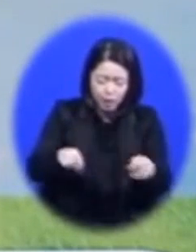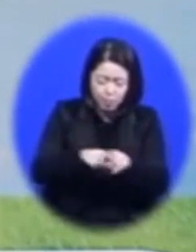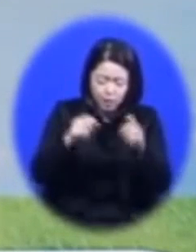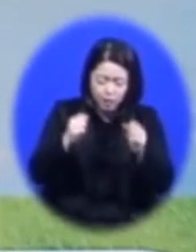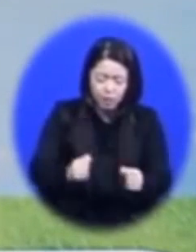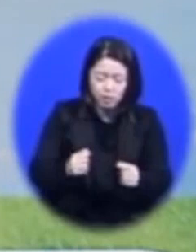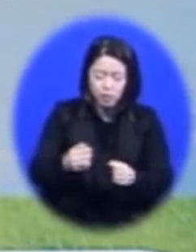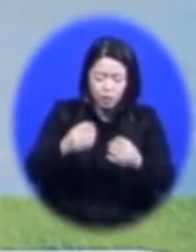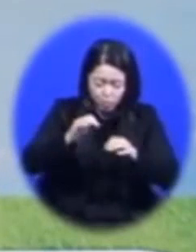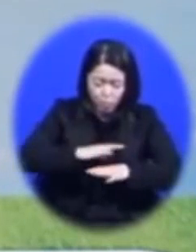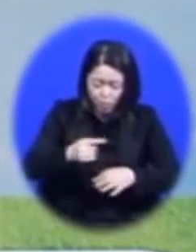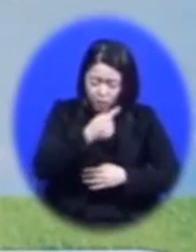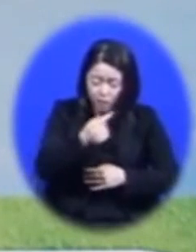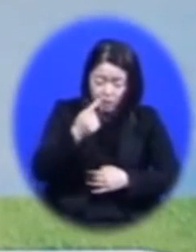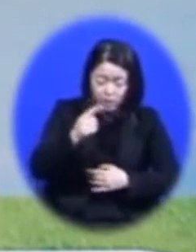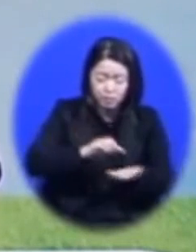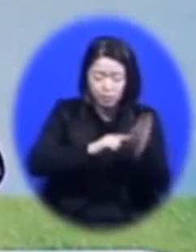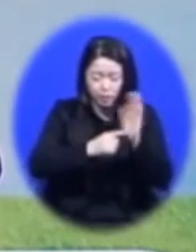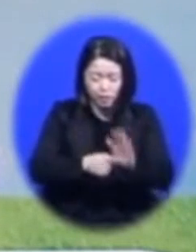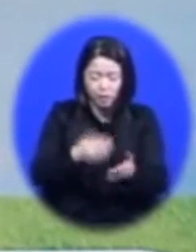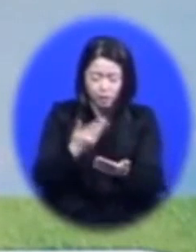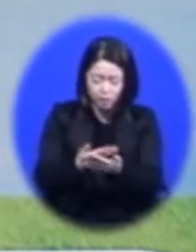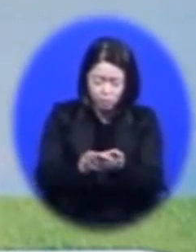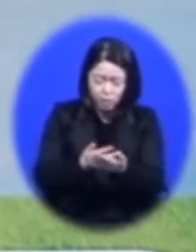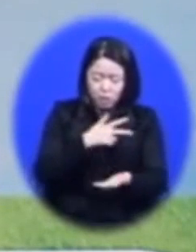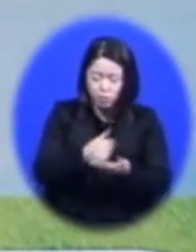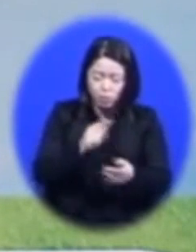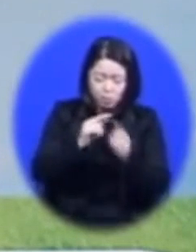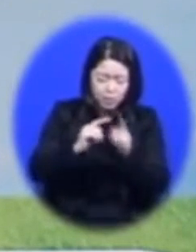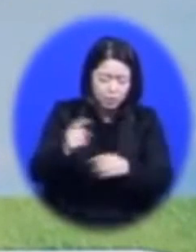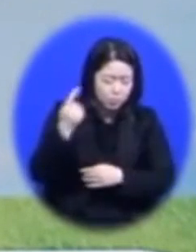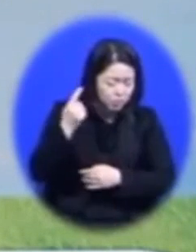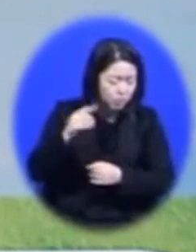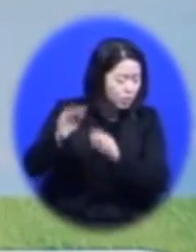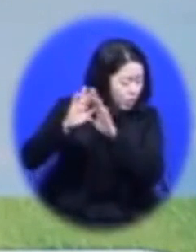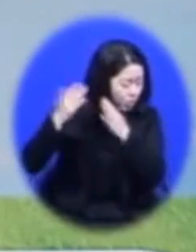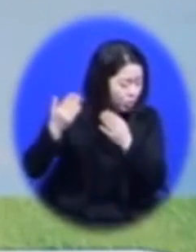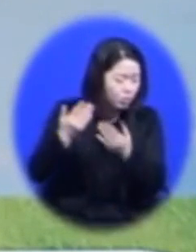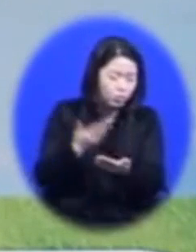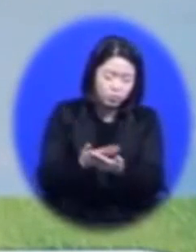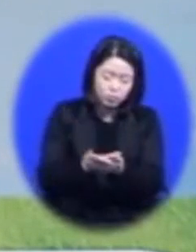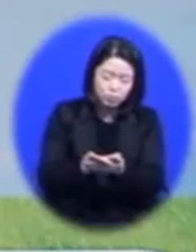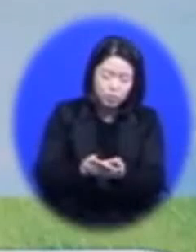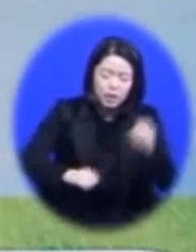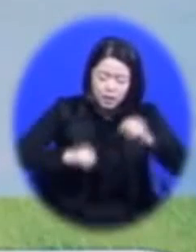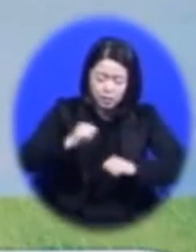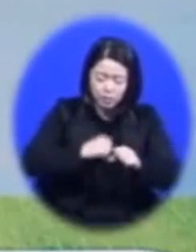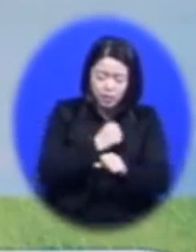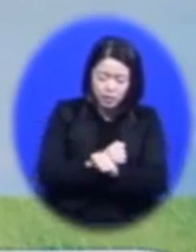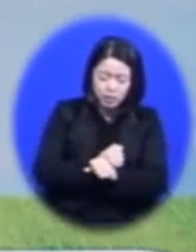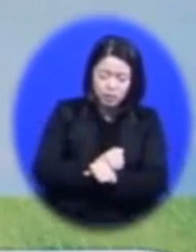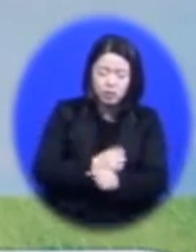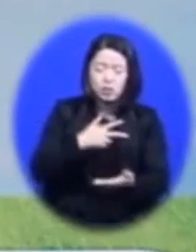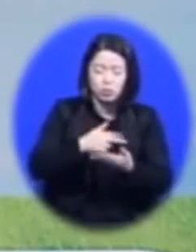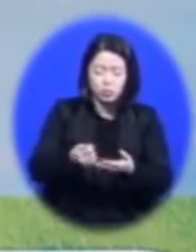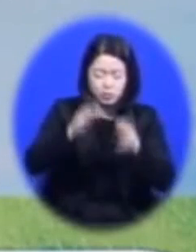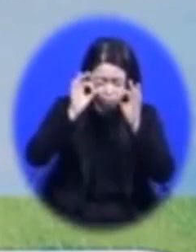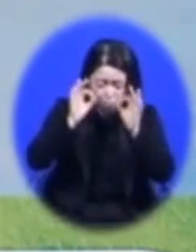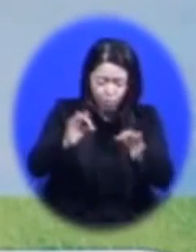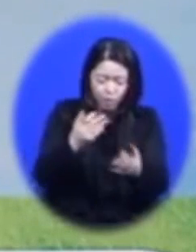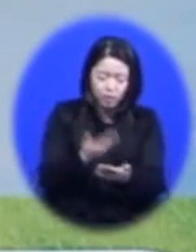증거가 나타나게 해주시고 주의 말씀을 듣는 귀 열어주시고 역사하시는 주님을 보게